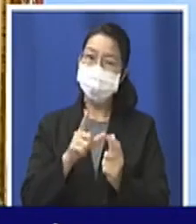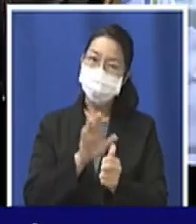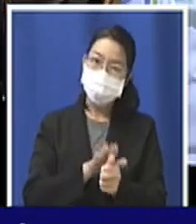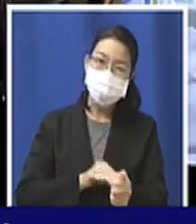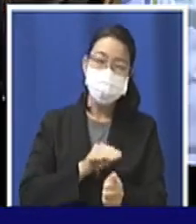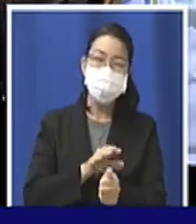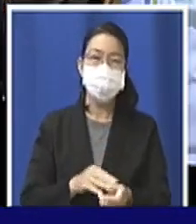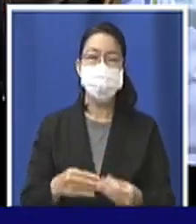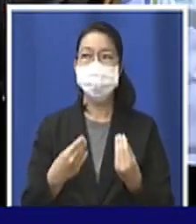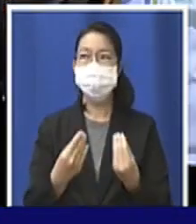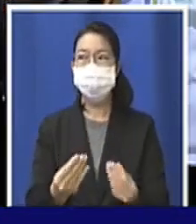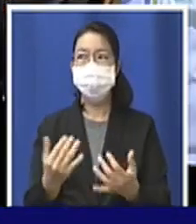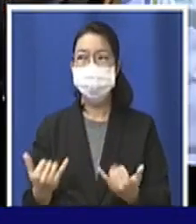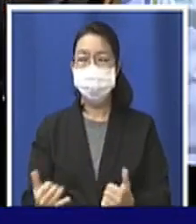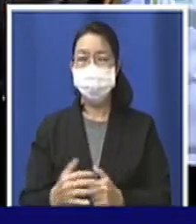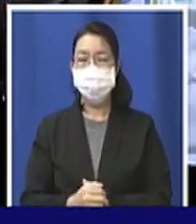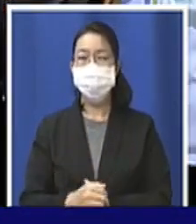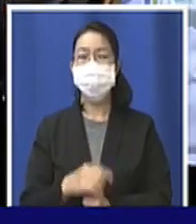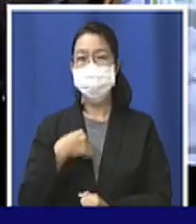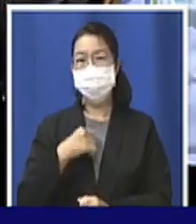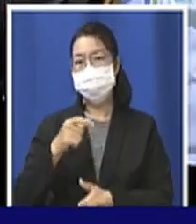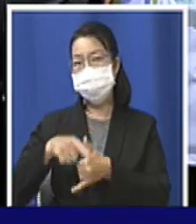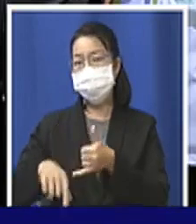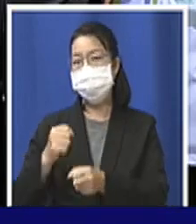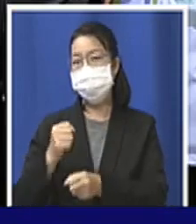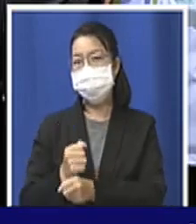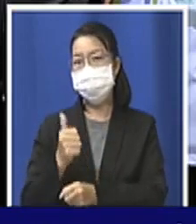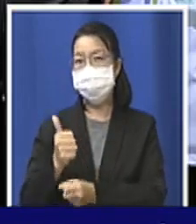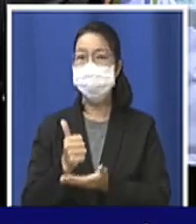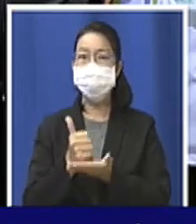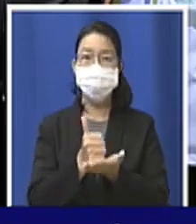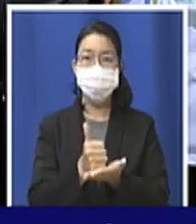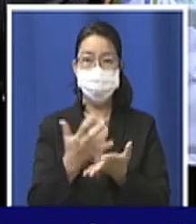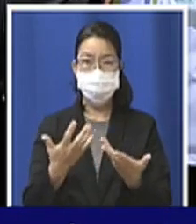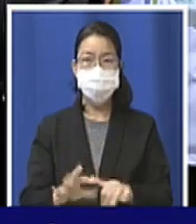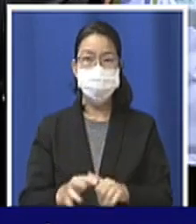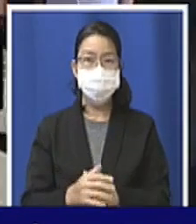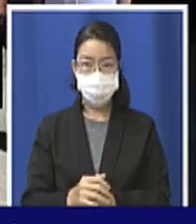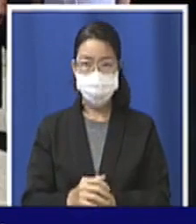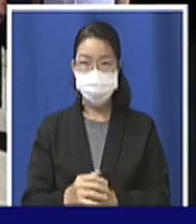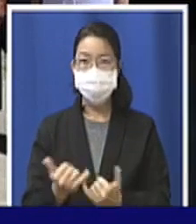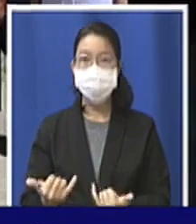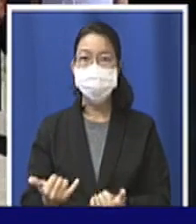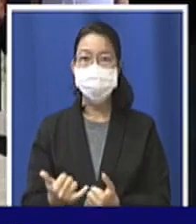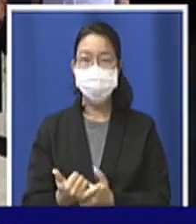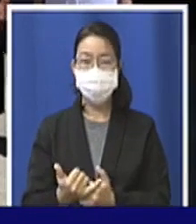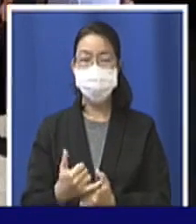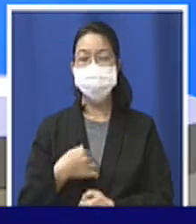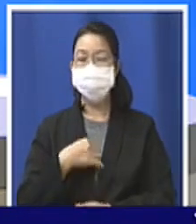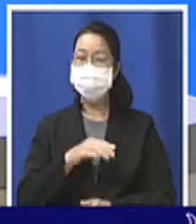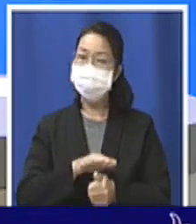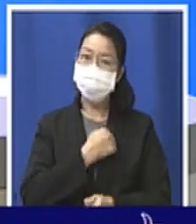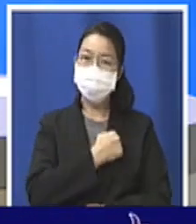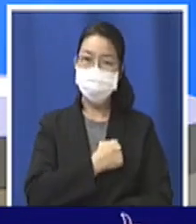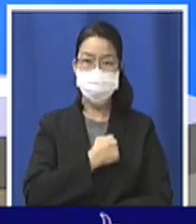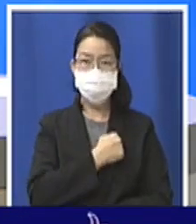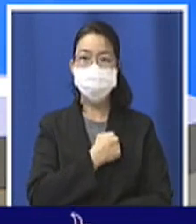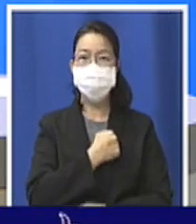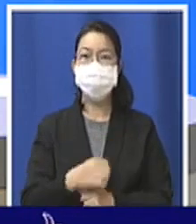ตึงไว้นะครับว่าเขาได้ทำความดีนะครับแล้วก็เชื่อว่าครอบครัวก็ภาคภูมิใจไปกับเขาด้วยเอาเป็นว่